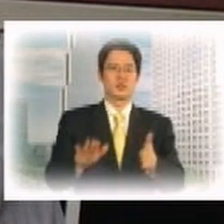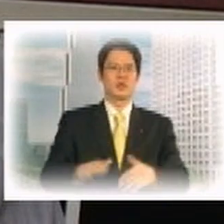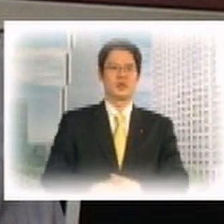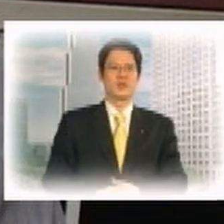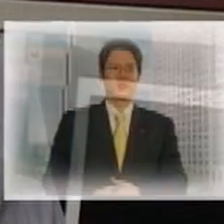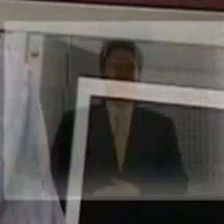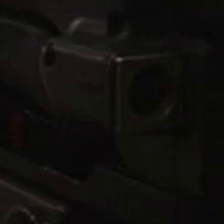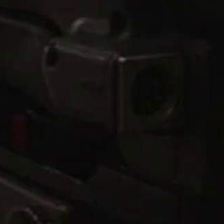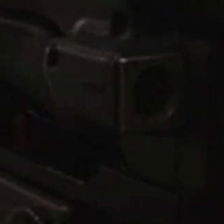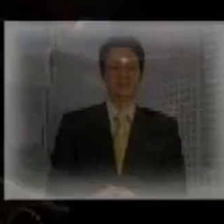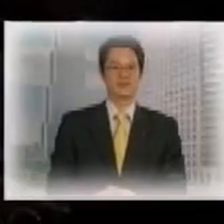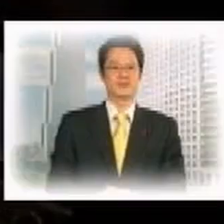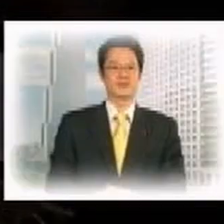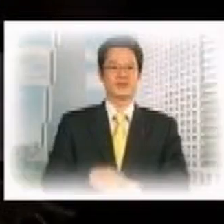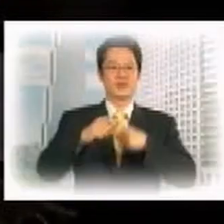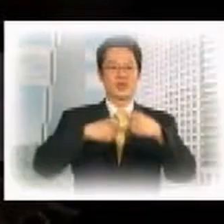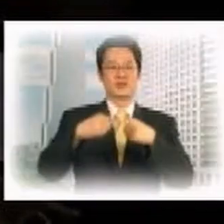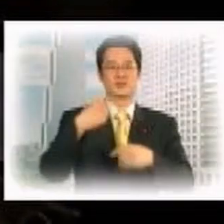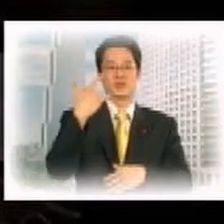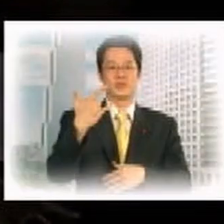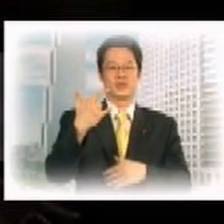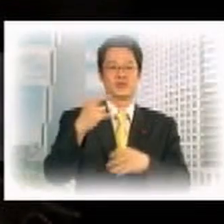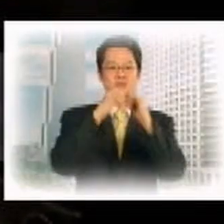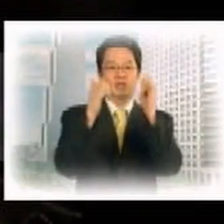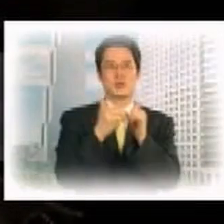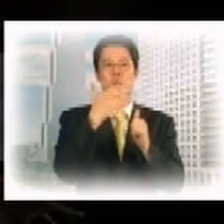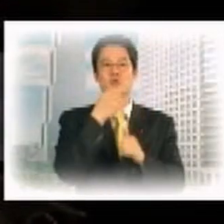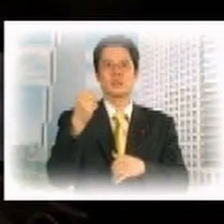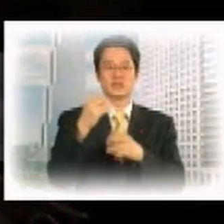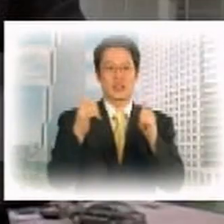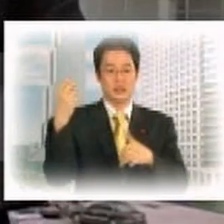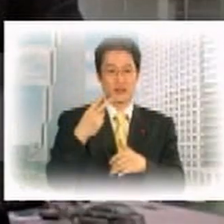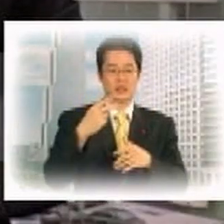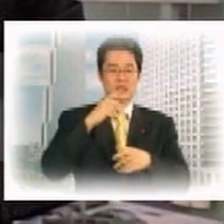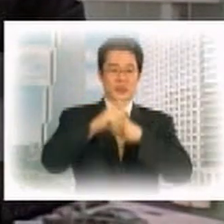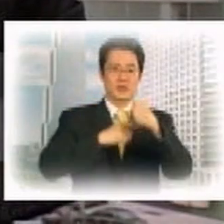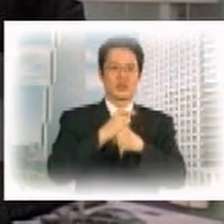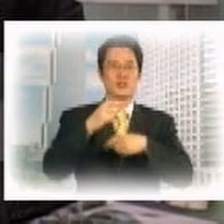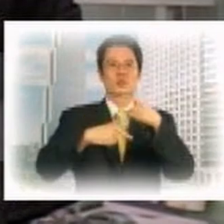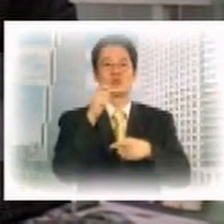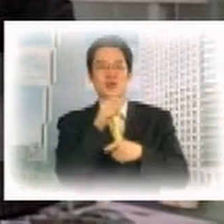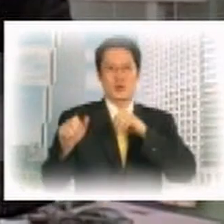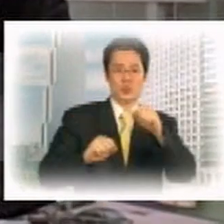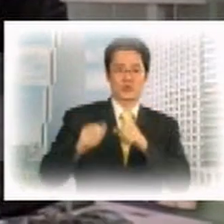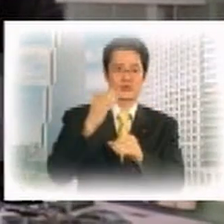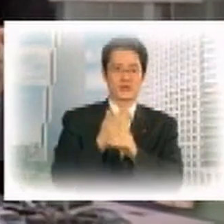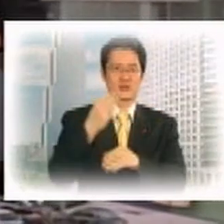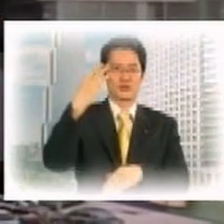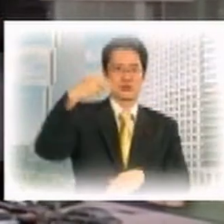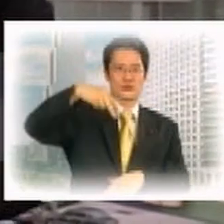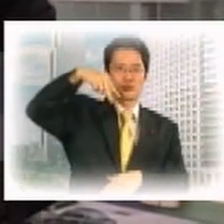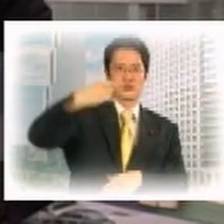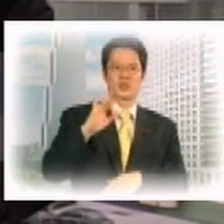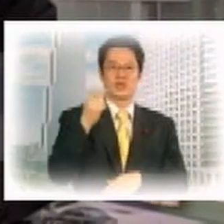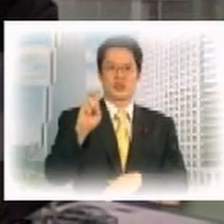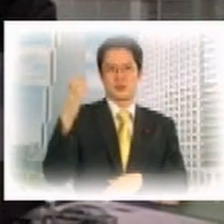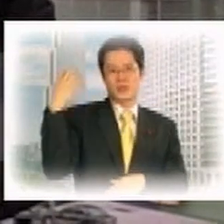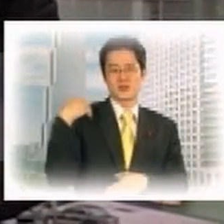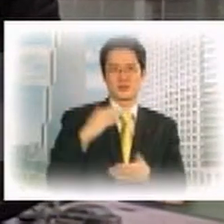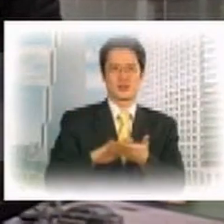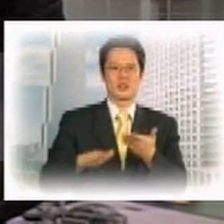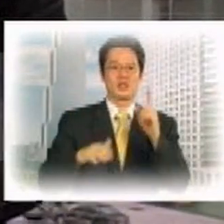되었습니다. 수화는 청음회관 사회복지사이자 10년째 민간 수화 통역사로 활동하는 유승남씨가 맡았습니다.